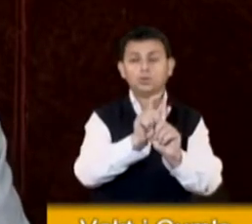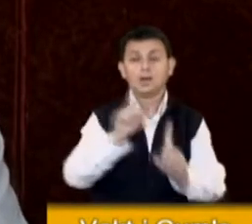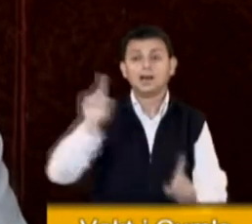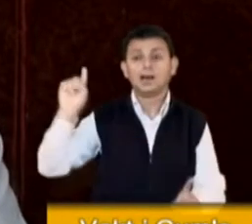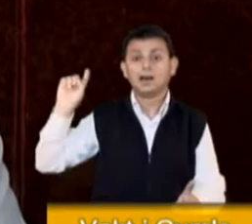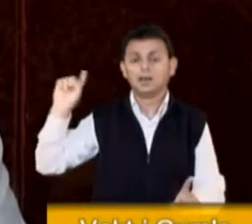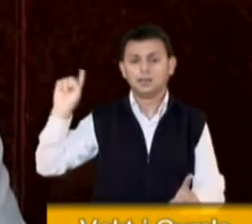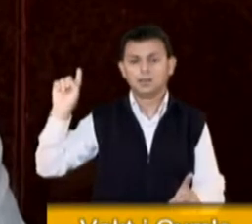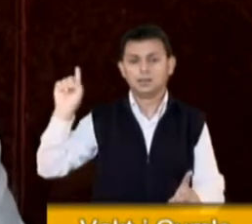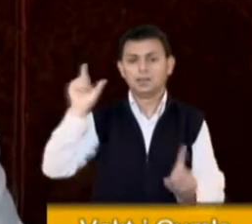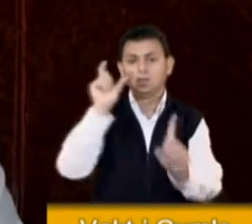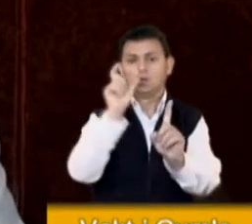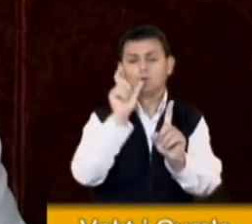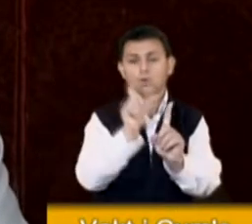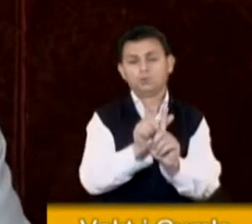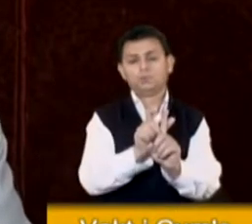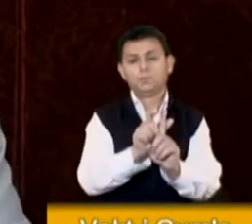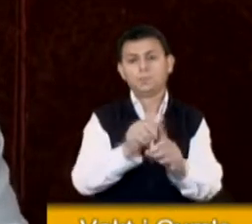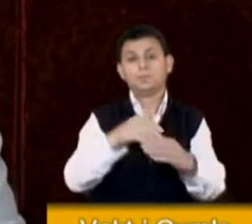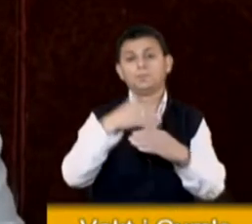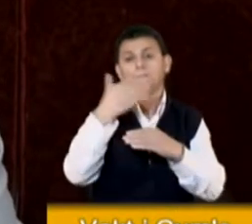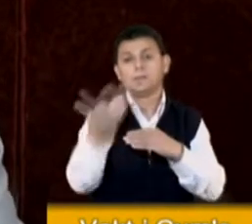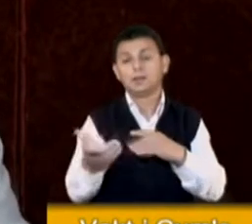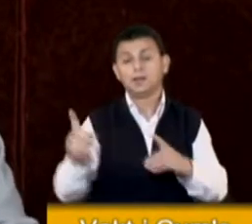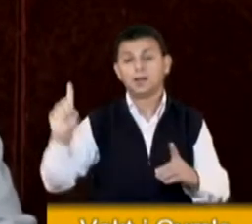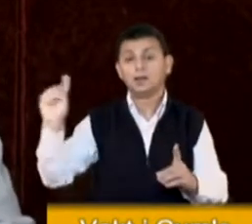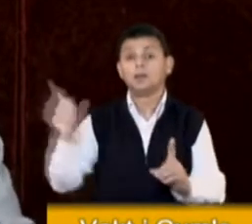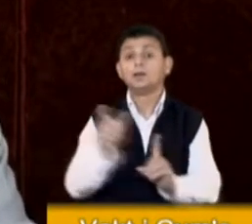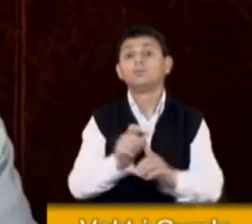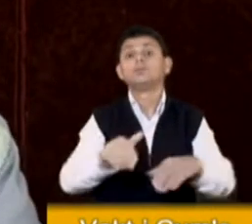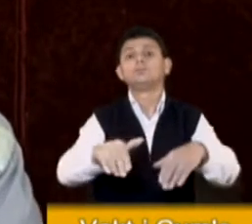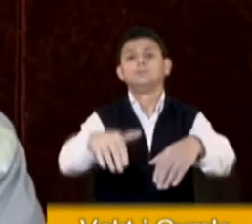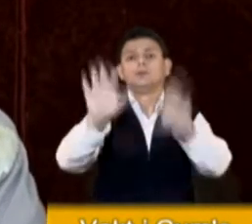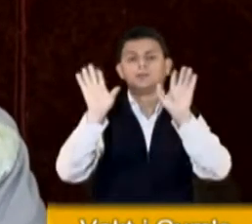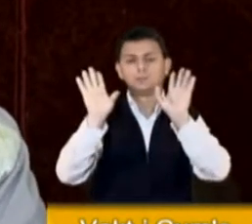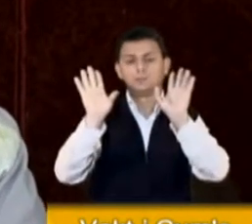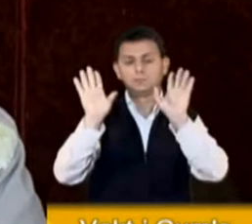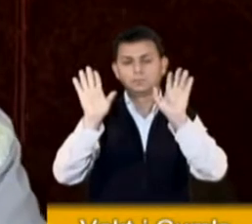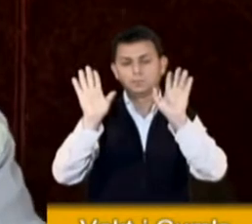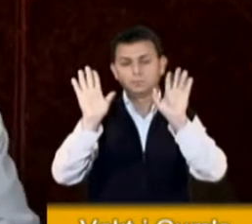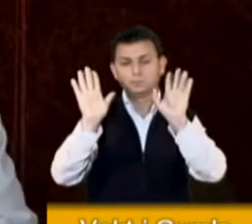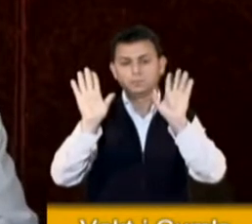kimseleri Allah korumasın diye Efendimiz Aleyhisselatü Vesselam bu şekildeki hareketlerden men ediyor.